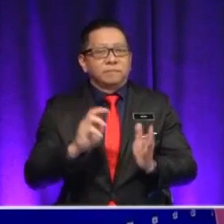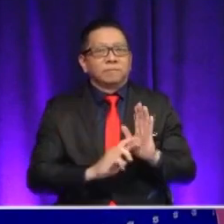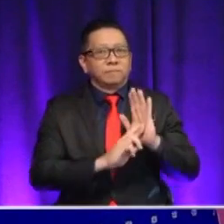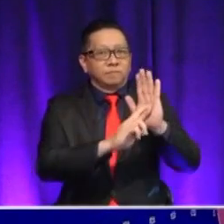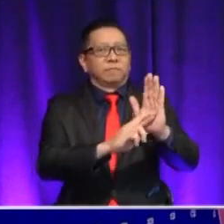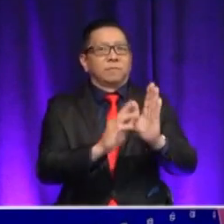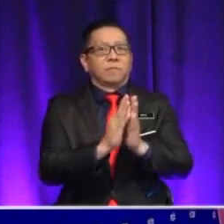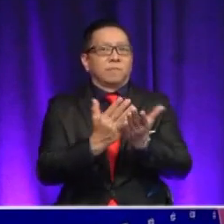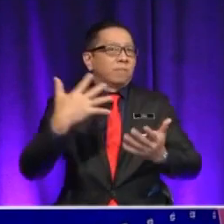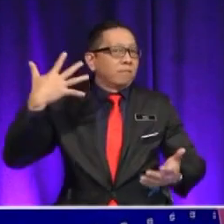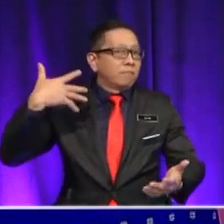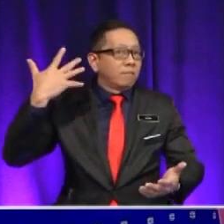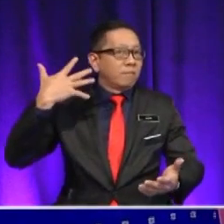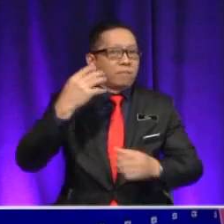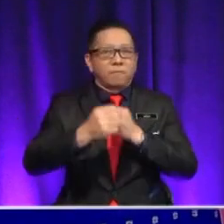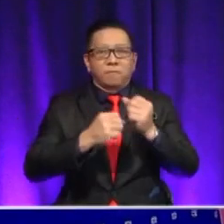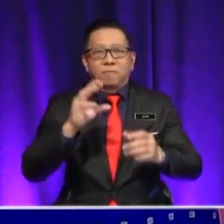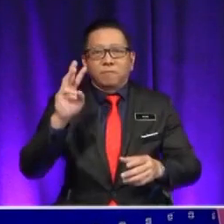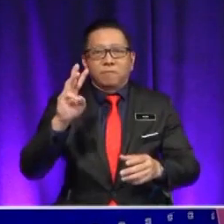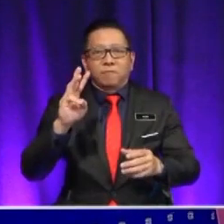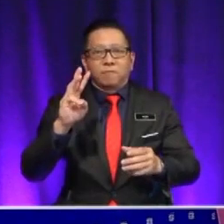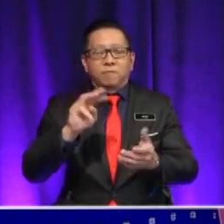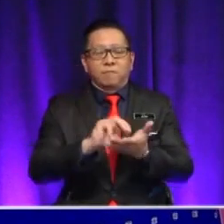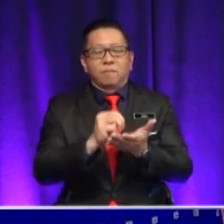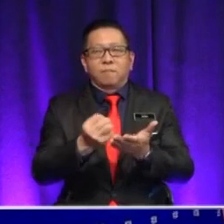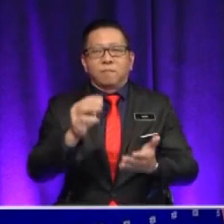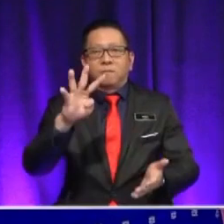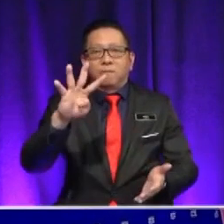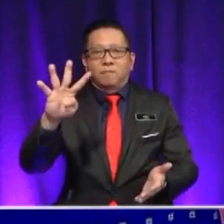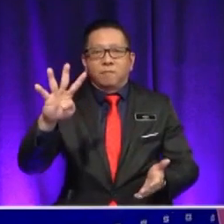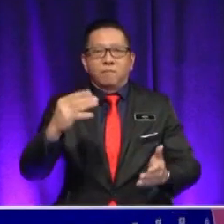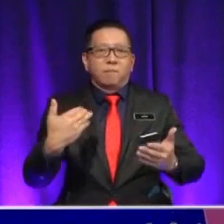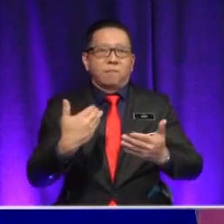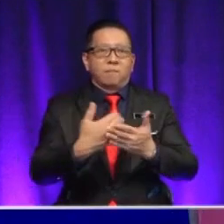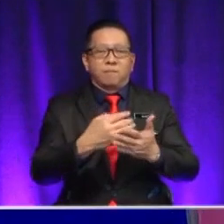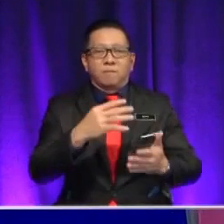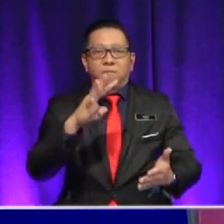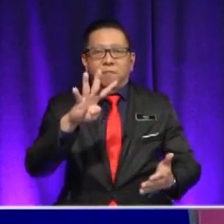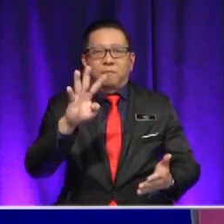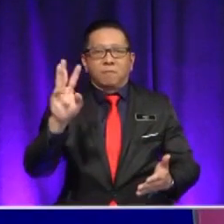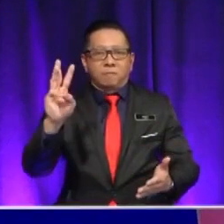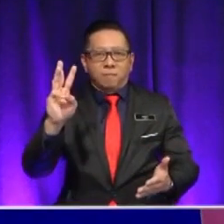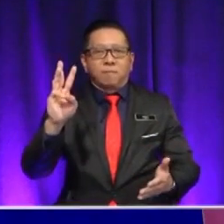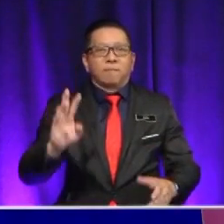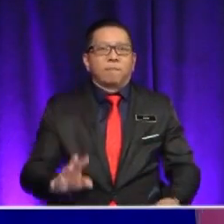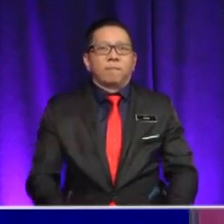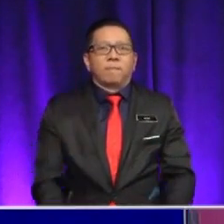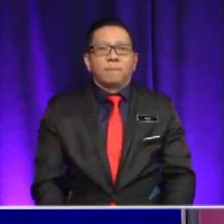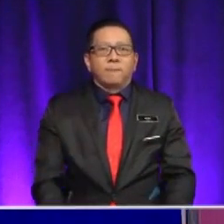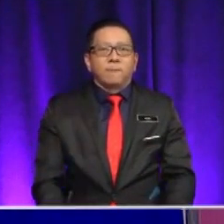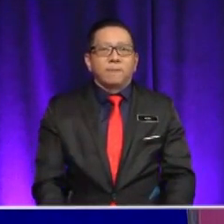teks sejarah tahun 6 pada halaman 44 hingga 46.